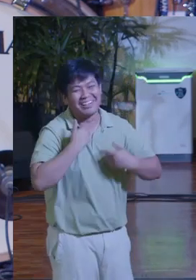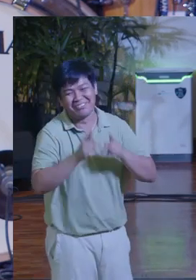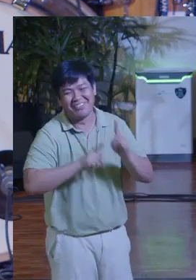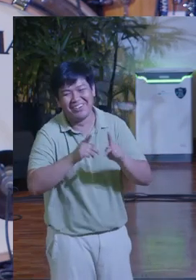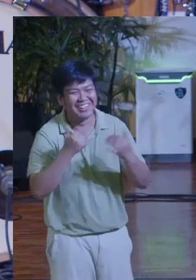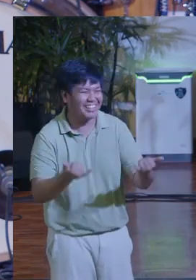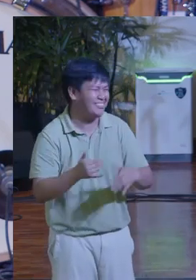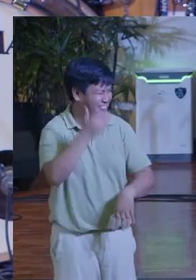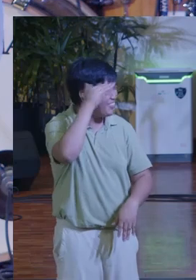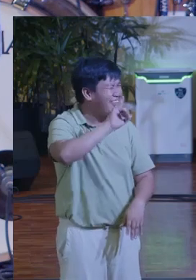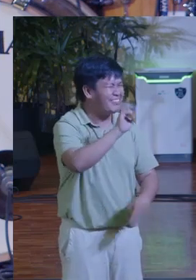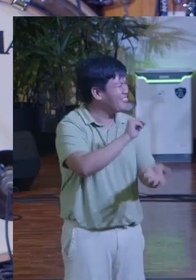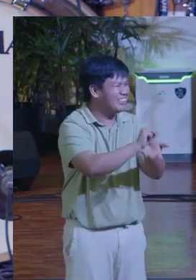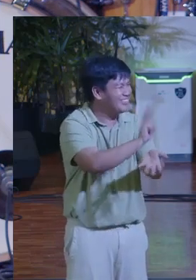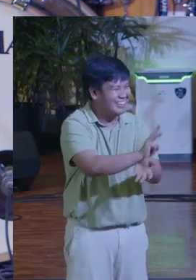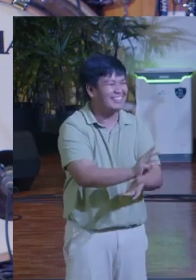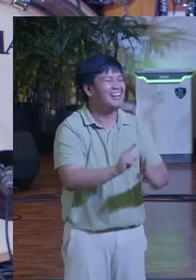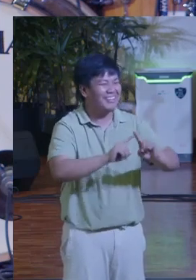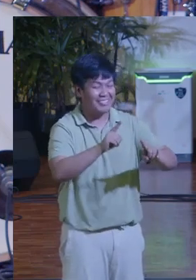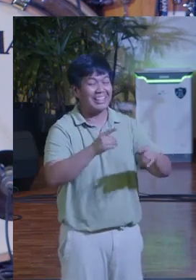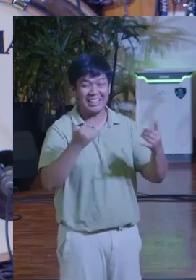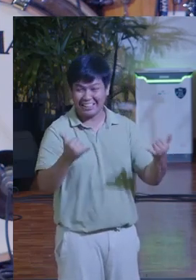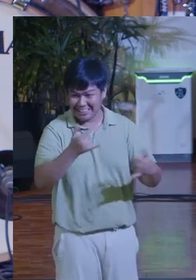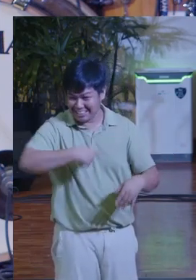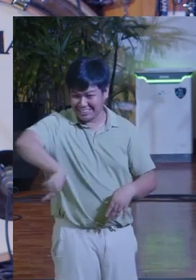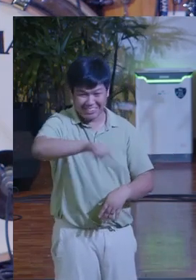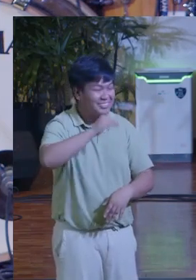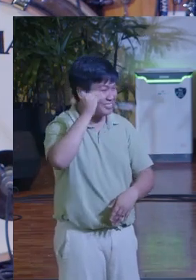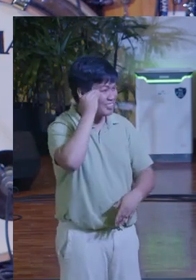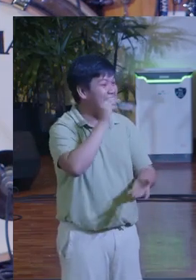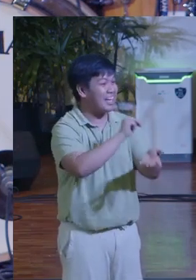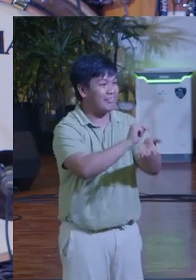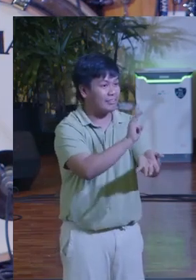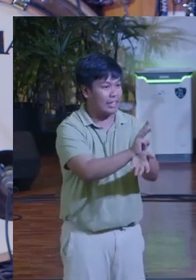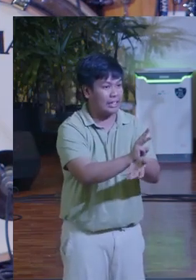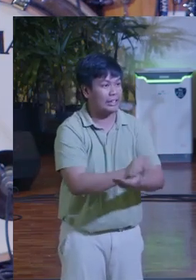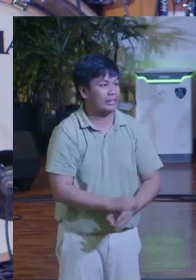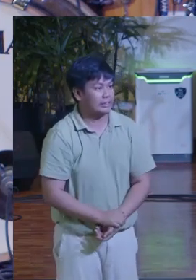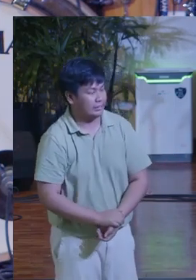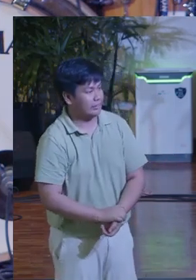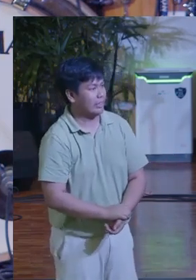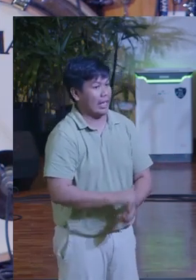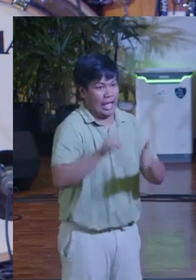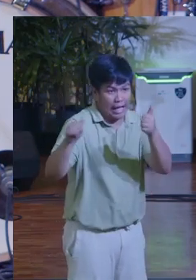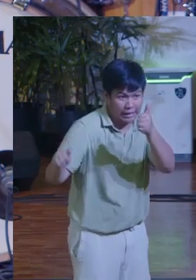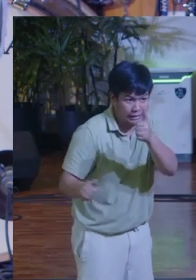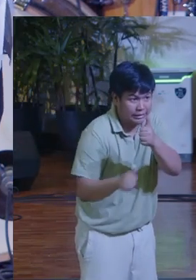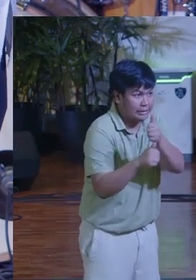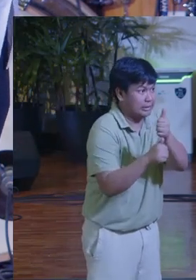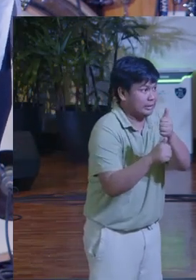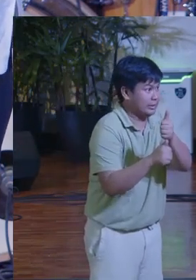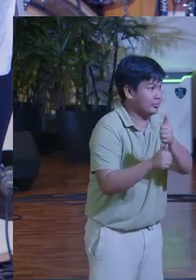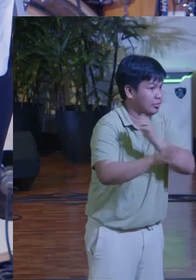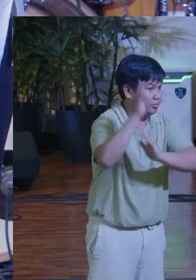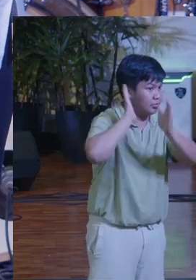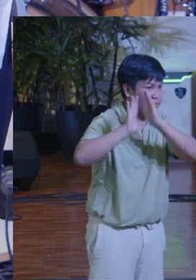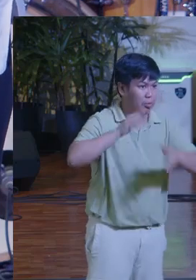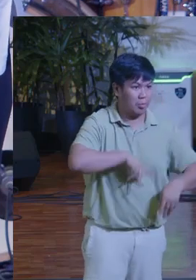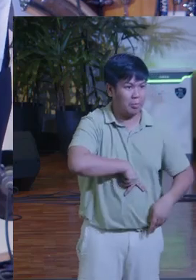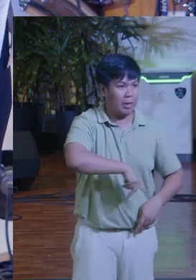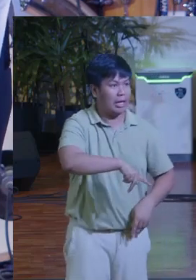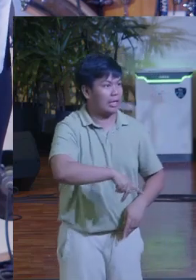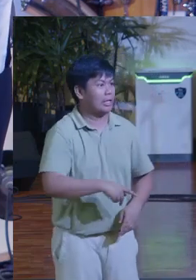Midwife, no? Yung tumutulong, ang tawag ng iba sa probinsya,